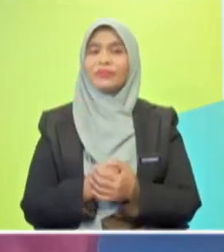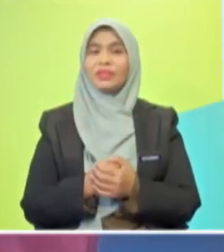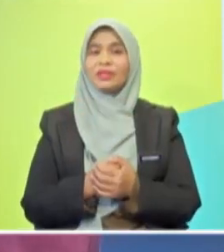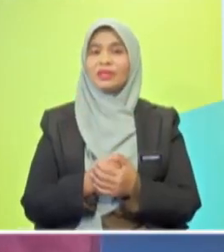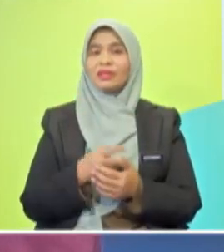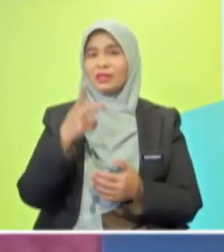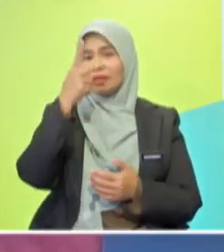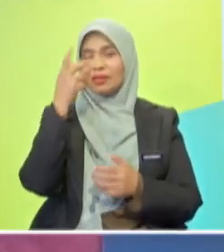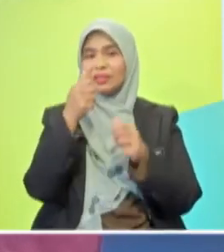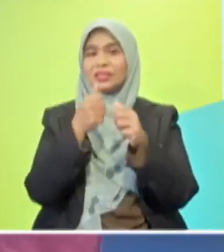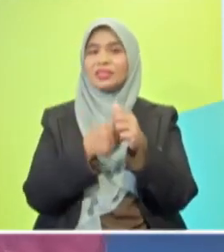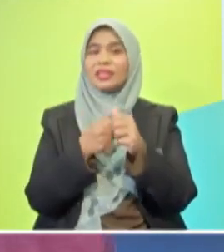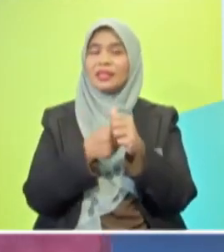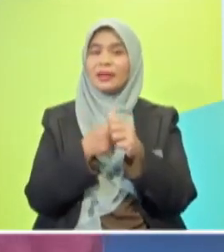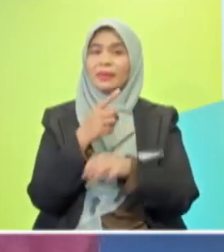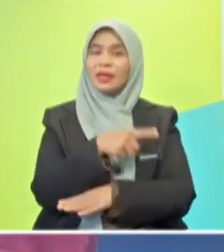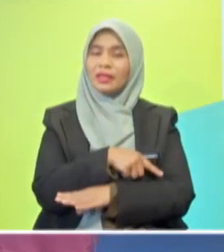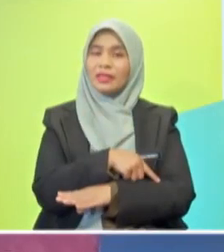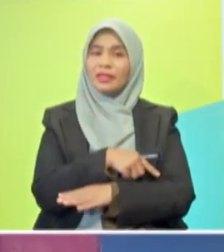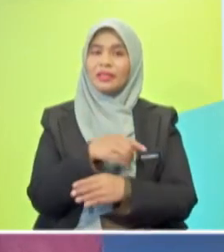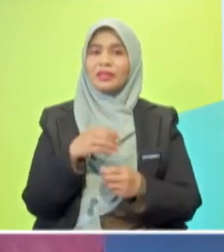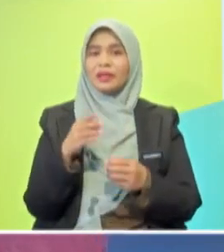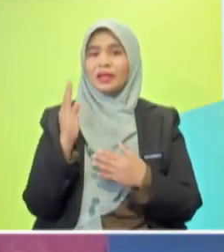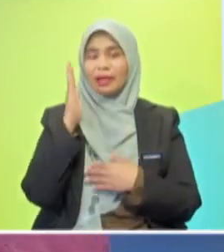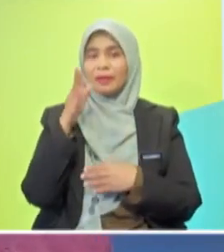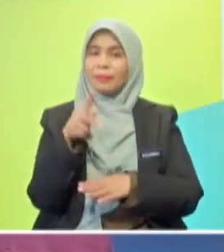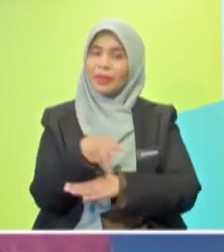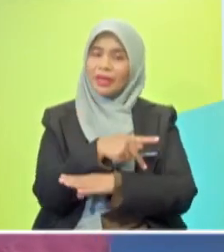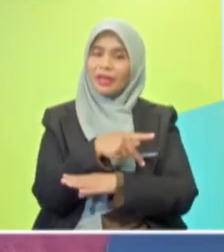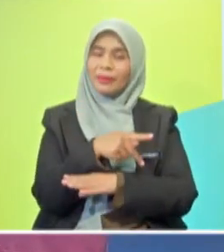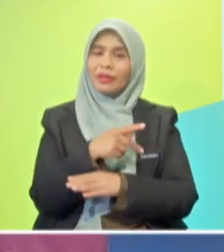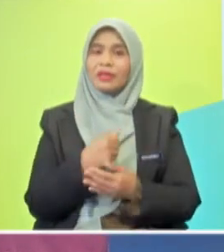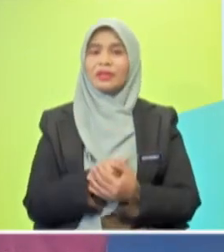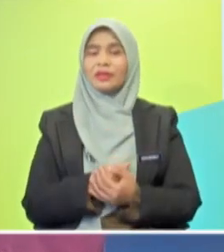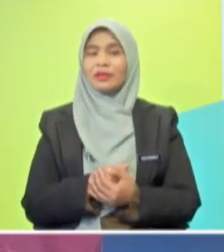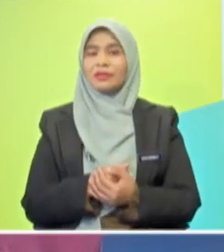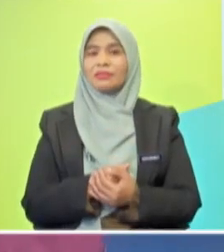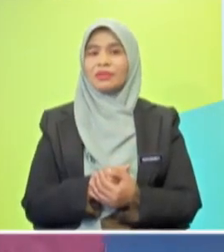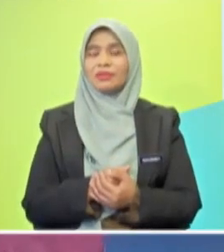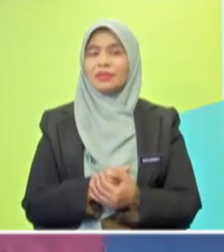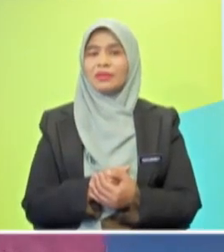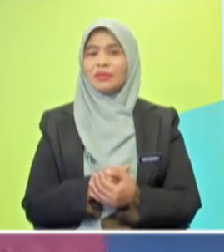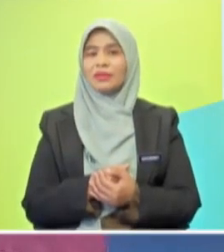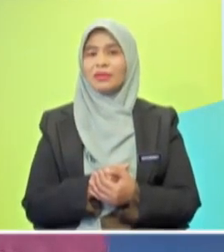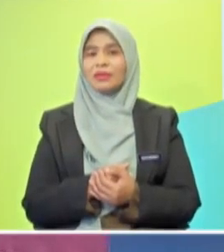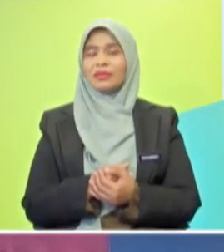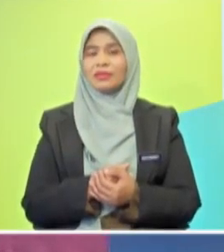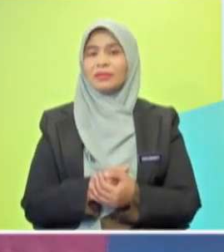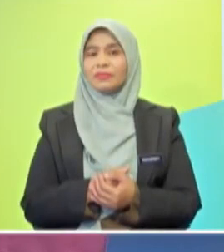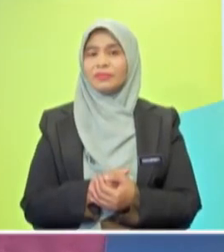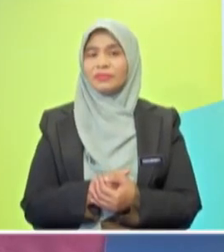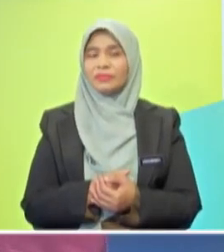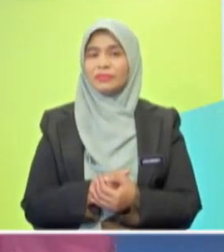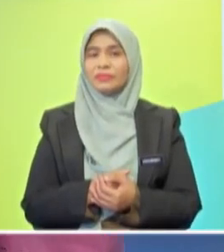betul Aiman? Betul Ustazah. Ustazah dengan Aiman dia nak datang mengajar kamu di sini pun kita memakai pakaian.